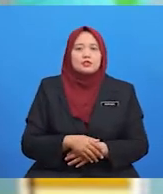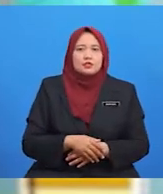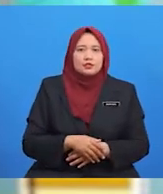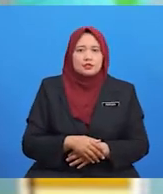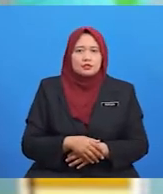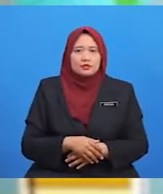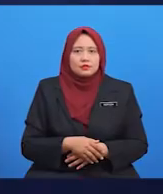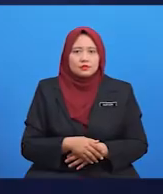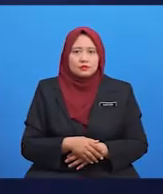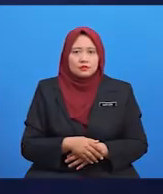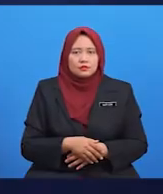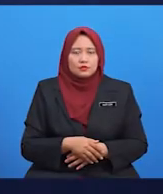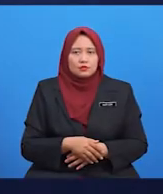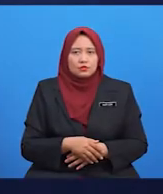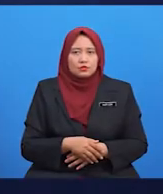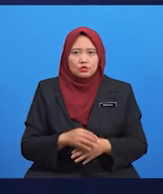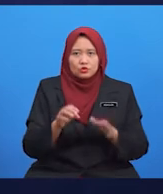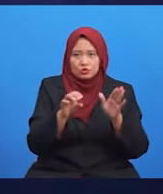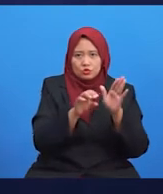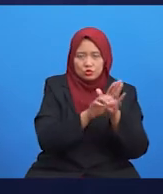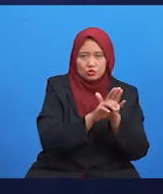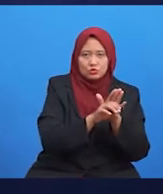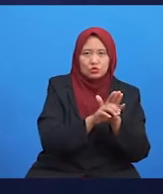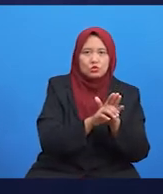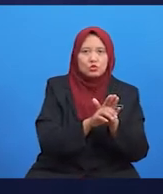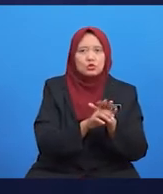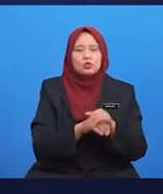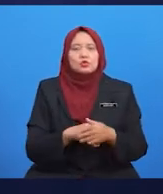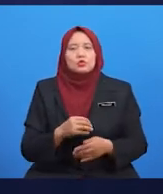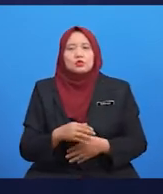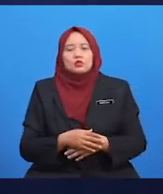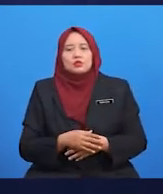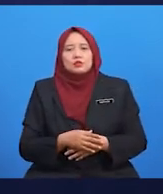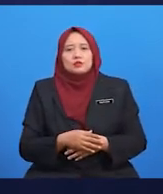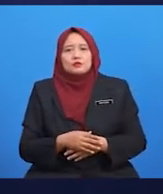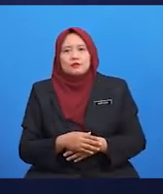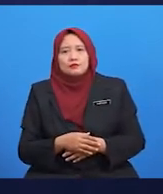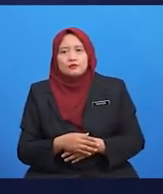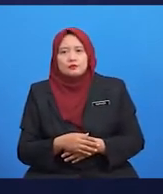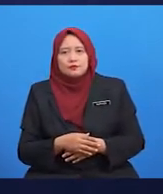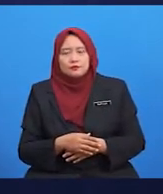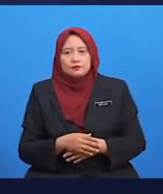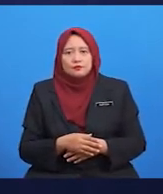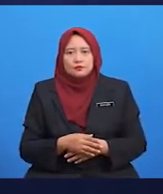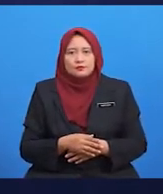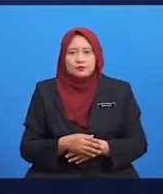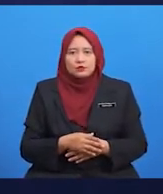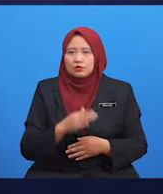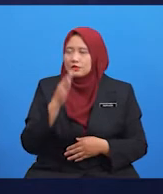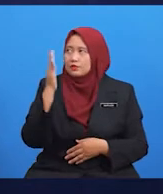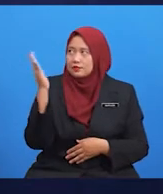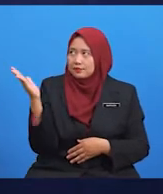fakta. Contoh ayat kesimpulan kecil ialah, berdasarkan huraian di